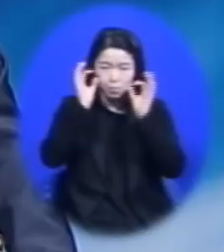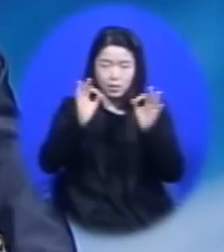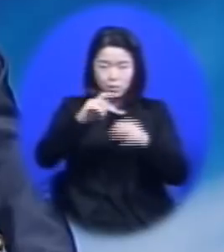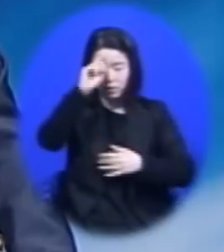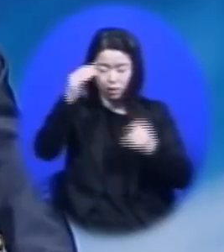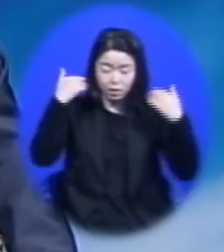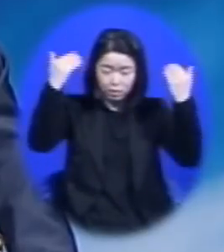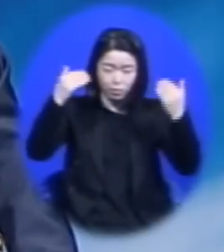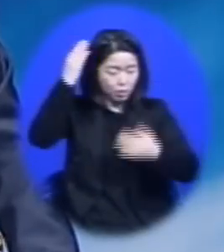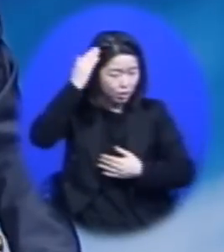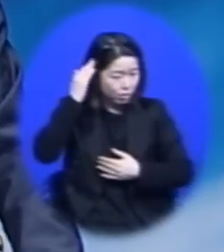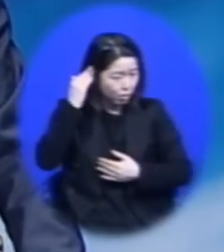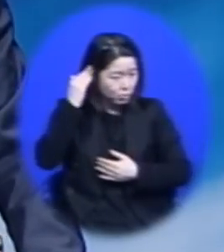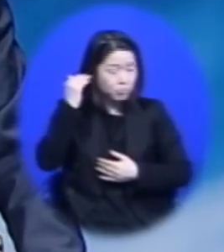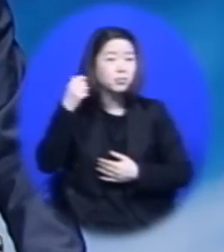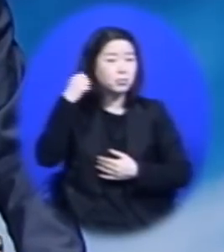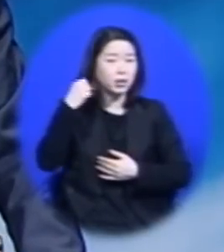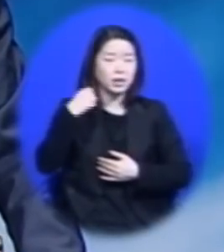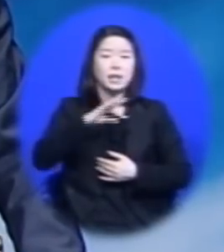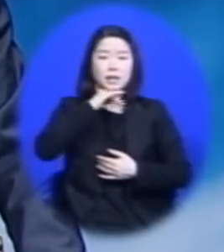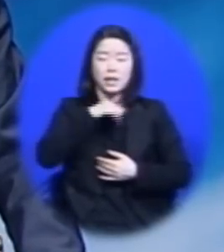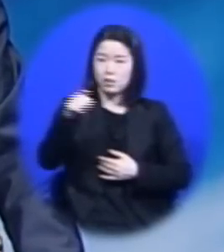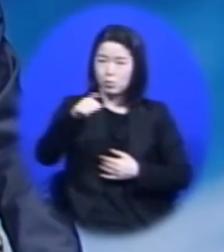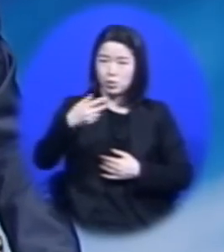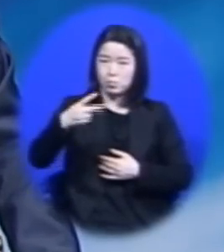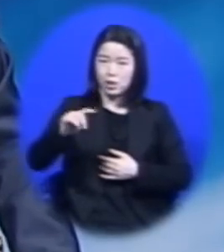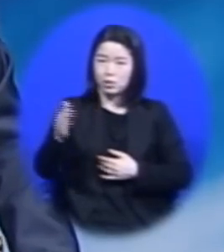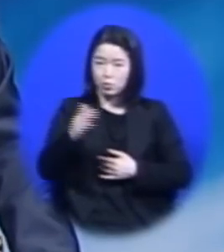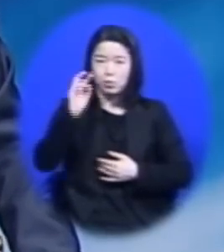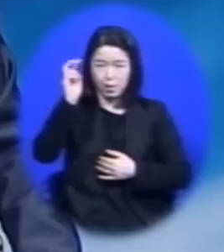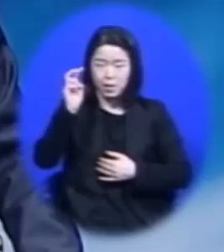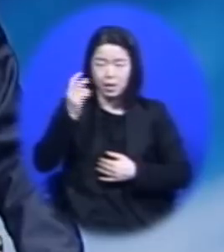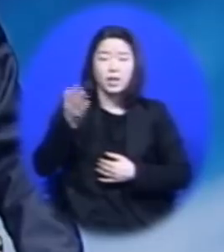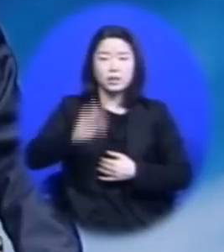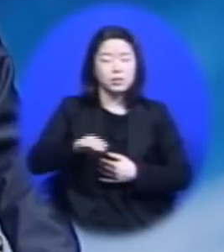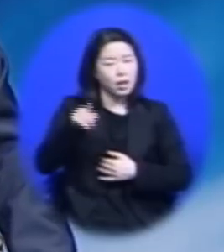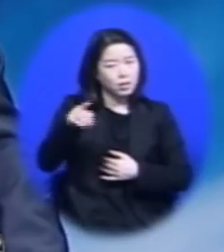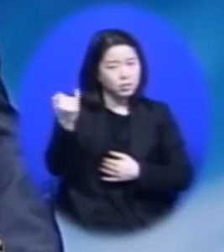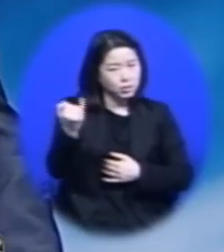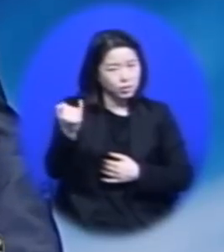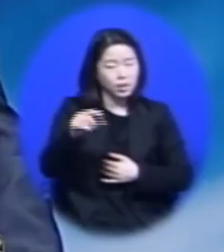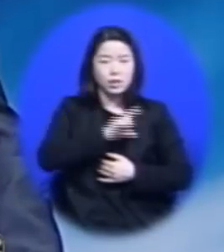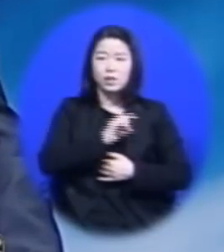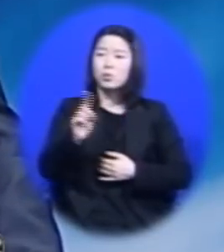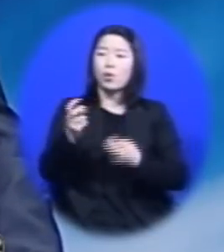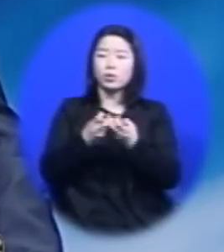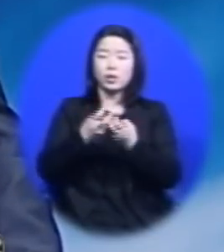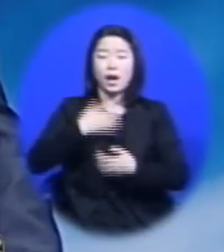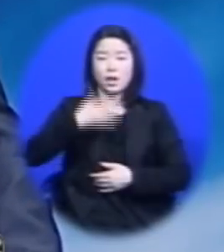검은 머리며 50였던 것같다 그러나 내가 그의 이름을 어떻게 할 수